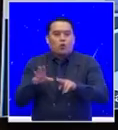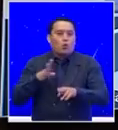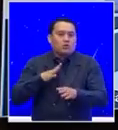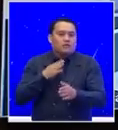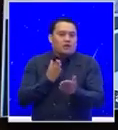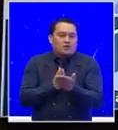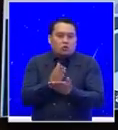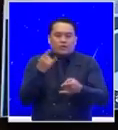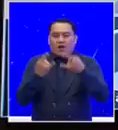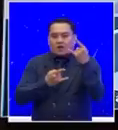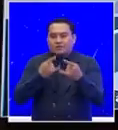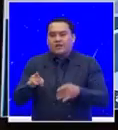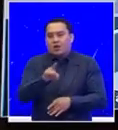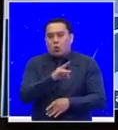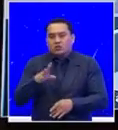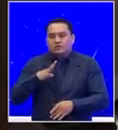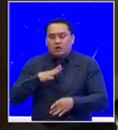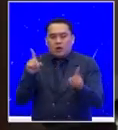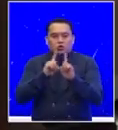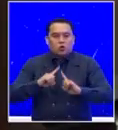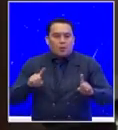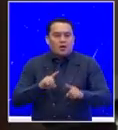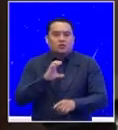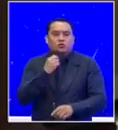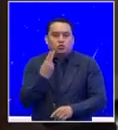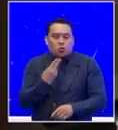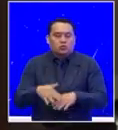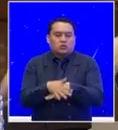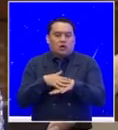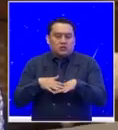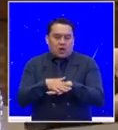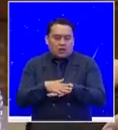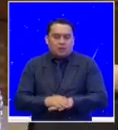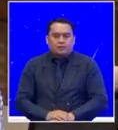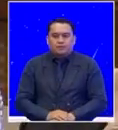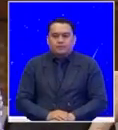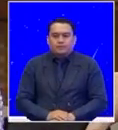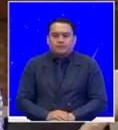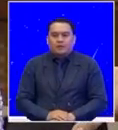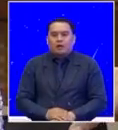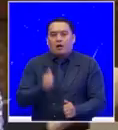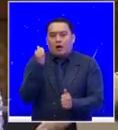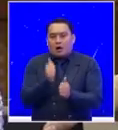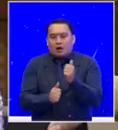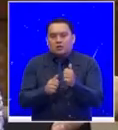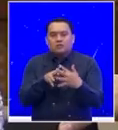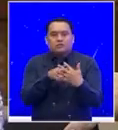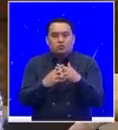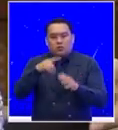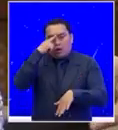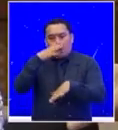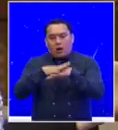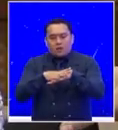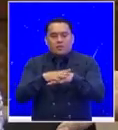ходе видеоконференции с регионами, особенно категории социально уязвимых. Каждый сельский аким, каждый аким района должен у себя